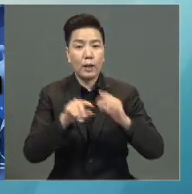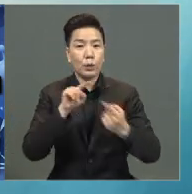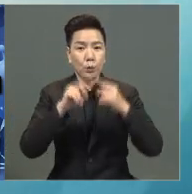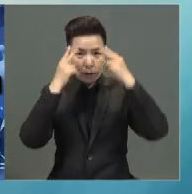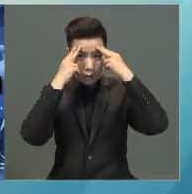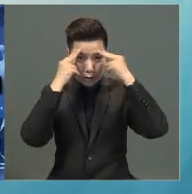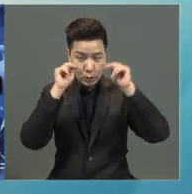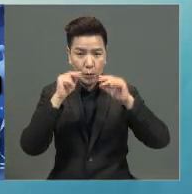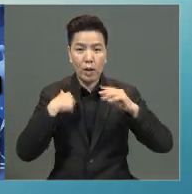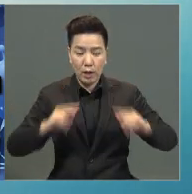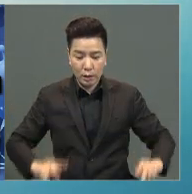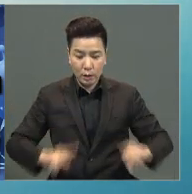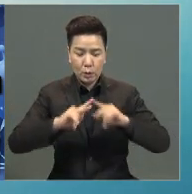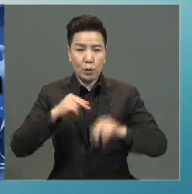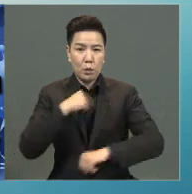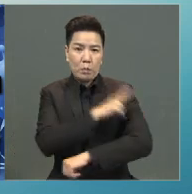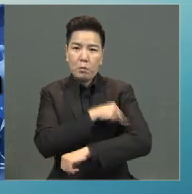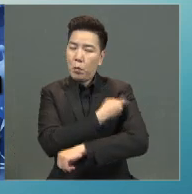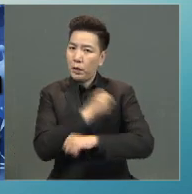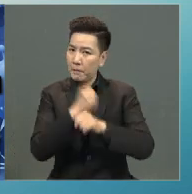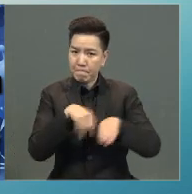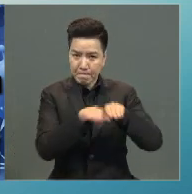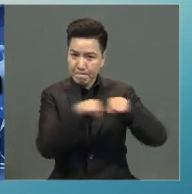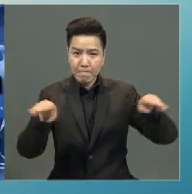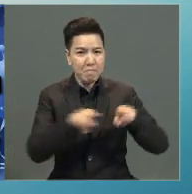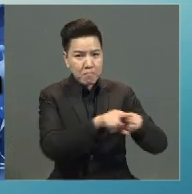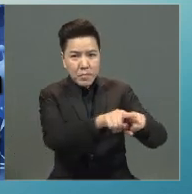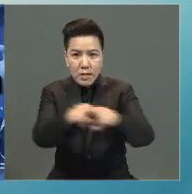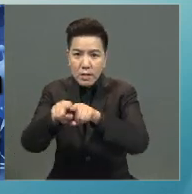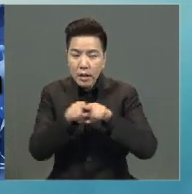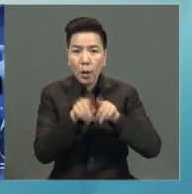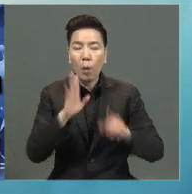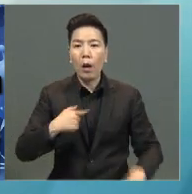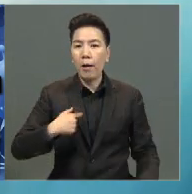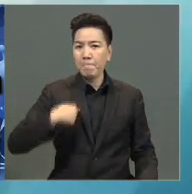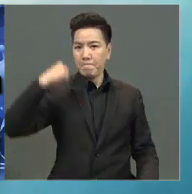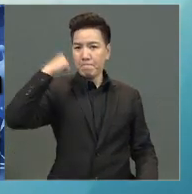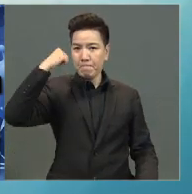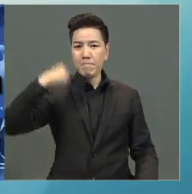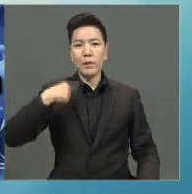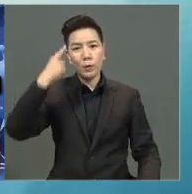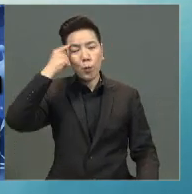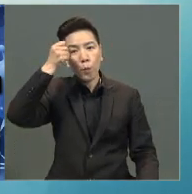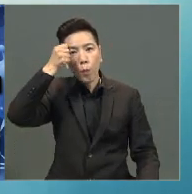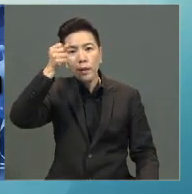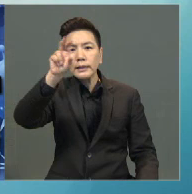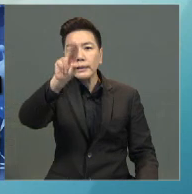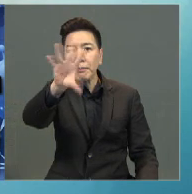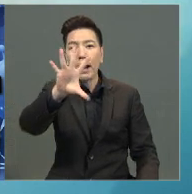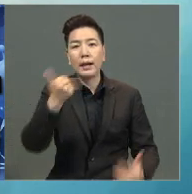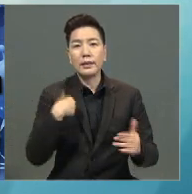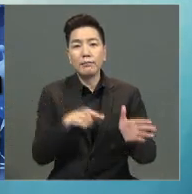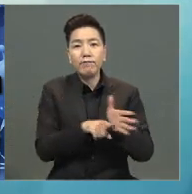นตรีแล้วก็ทางกระทรวงสาธารณสุขทำเป็นมาตรฐานก็ทำให้พี่น้องประชาชนมีความมั่นใจว่า35วันที่ผ่านม